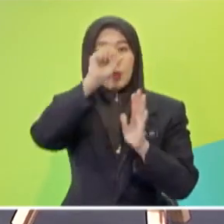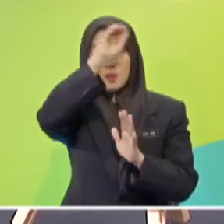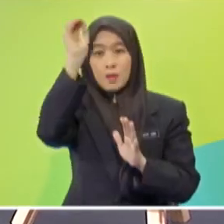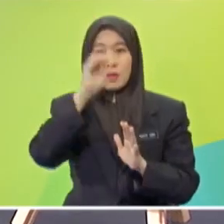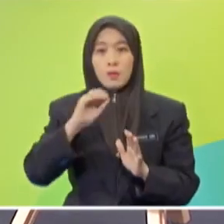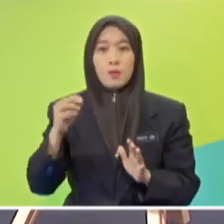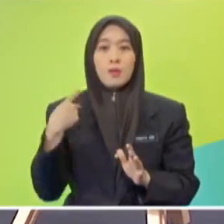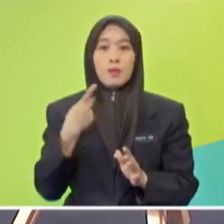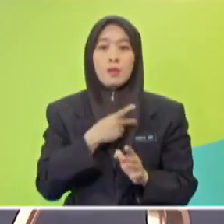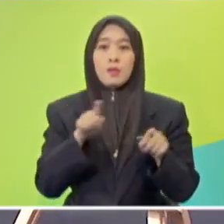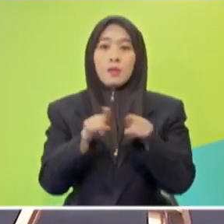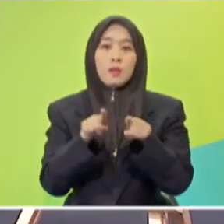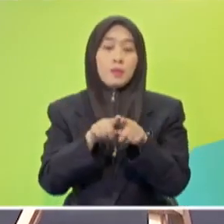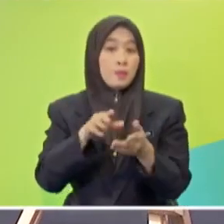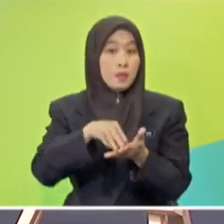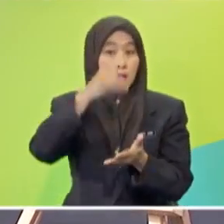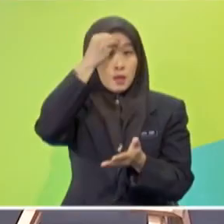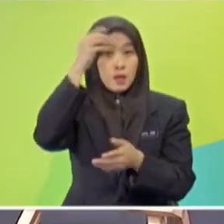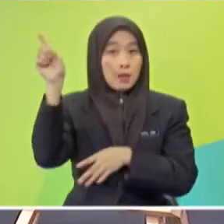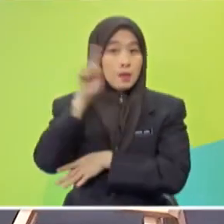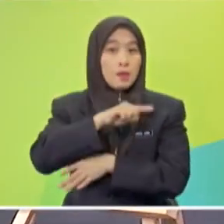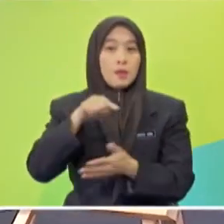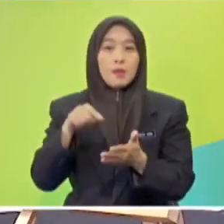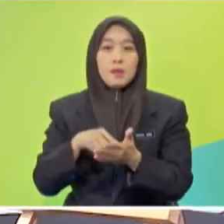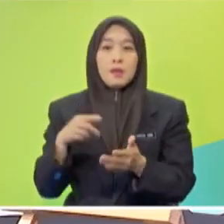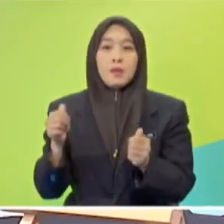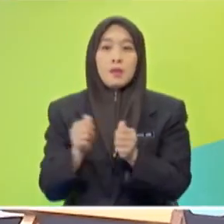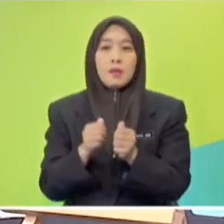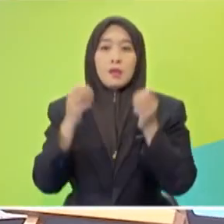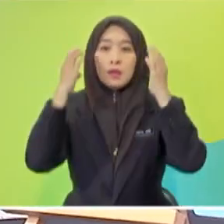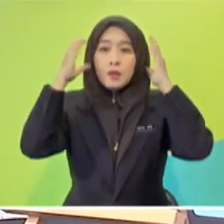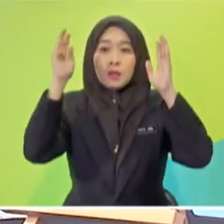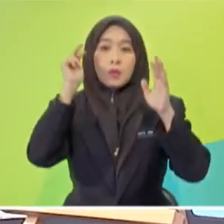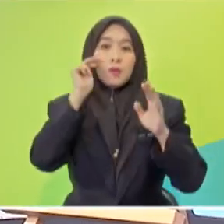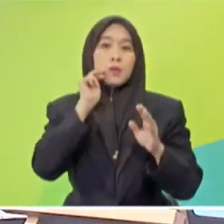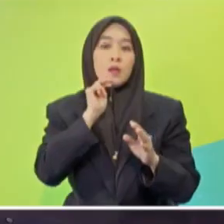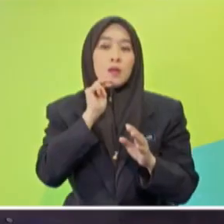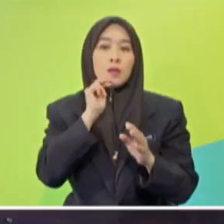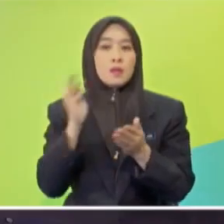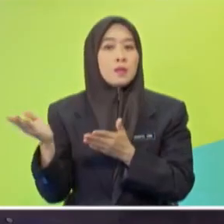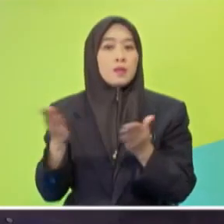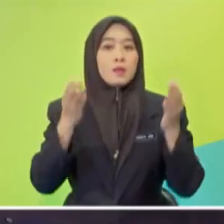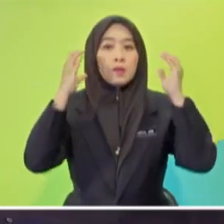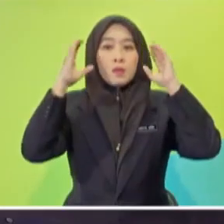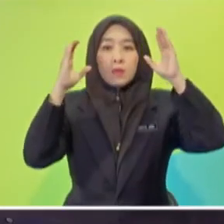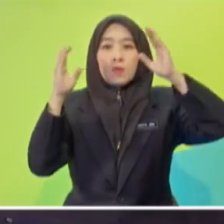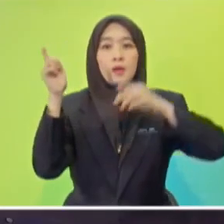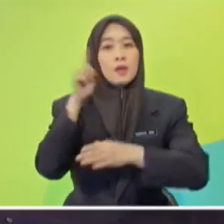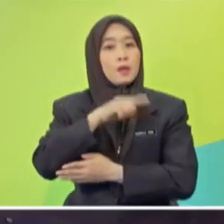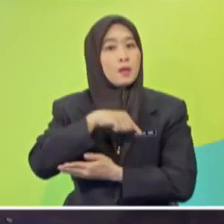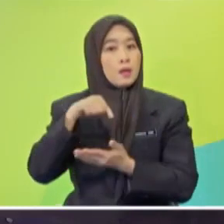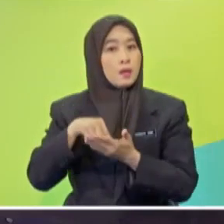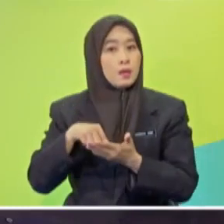saya bisa keju kita teruskan kelas kita Oke terima kasih Oke hari ini kita